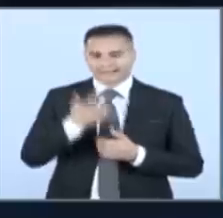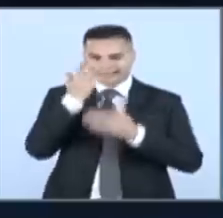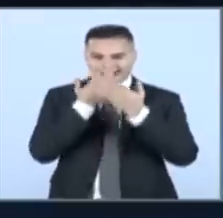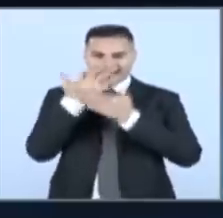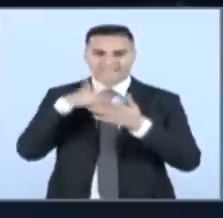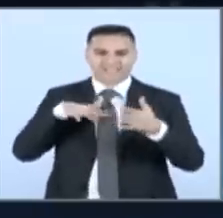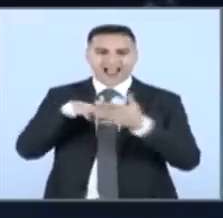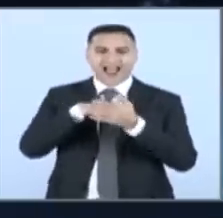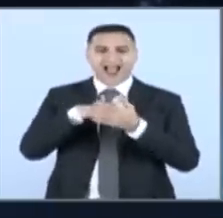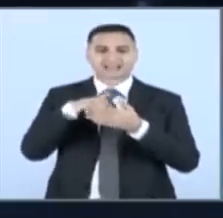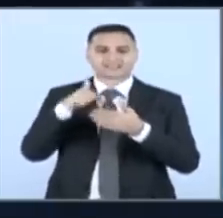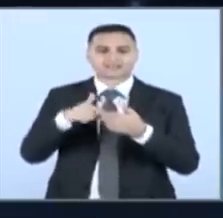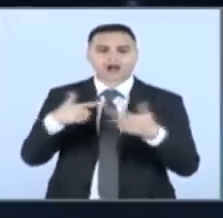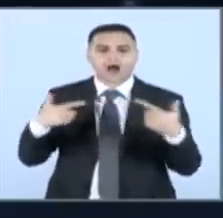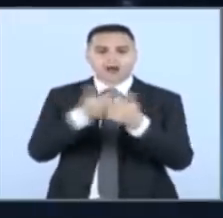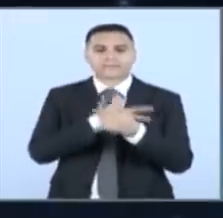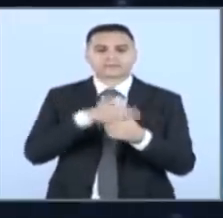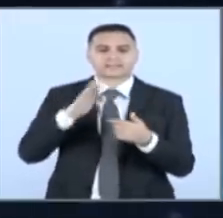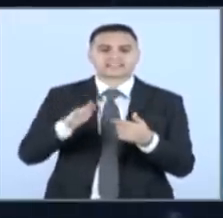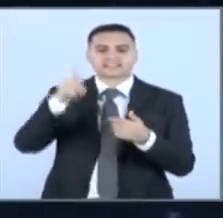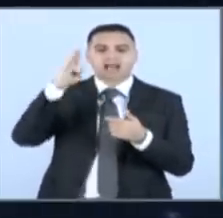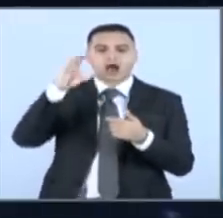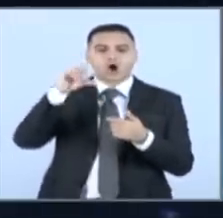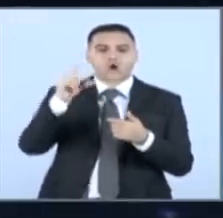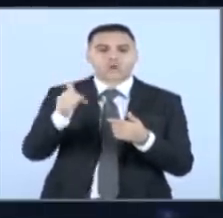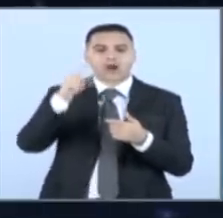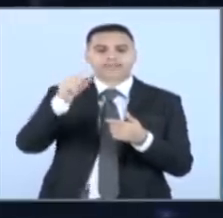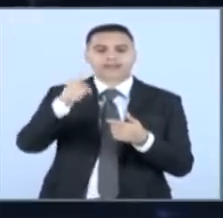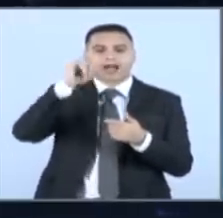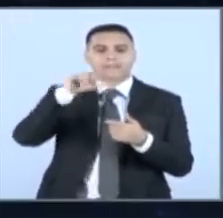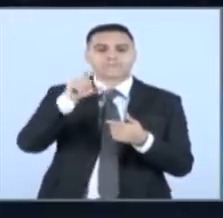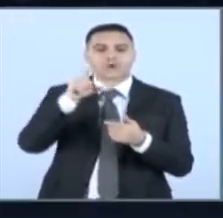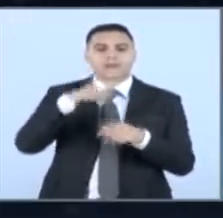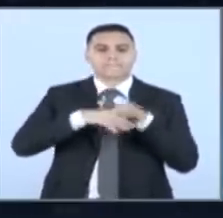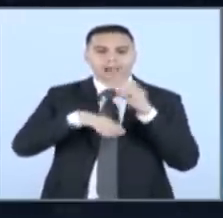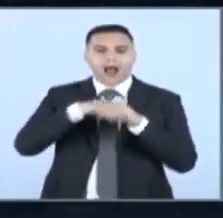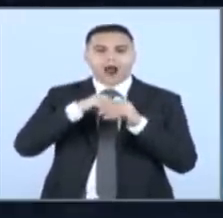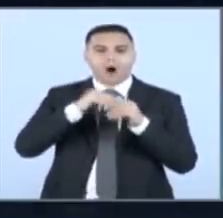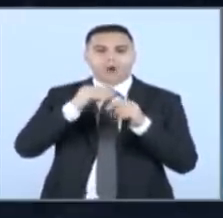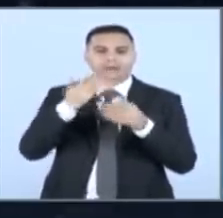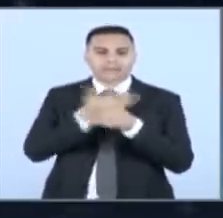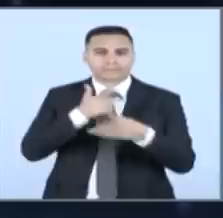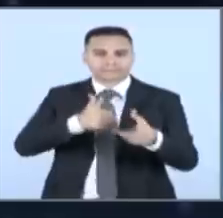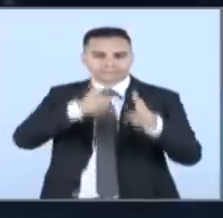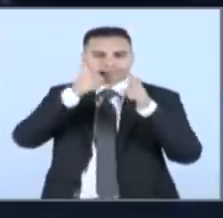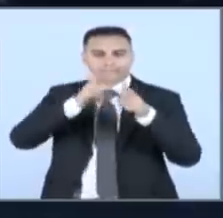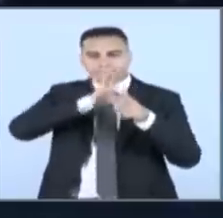تاريخ حادثه ساكورا دامون هي محاولة اغتيال امبراطور اسيوي